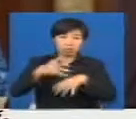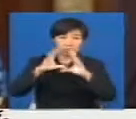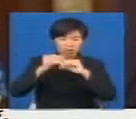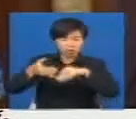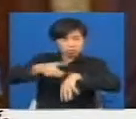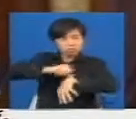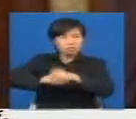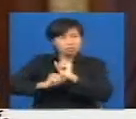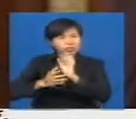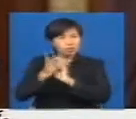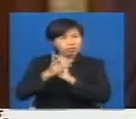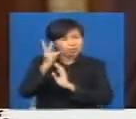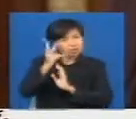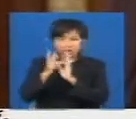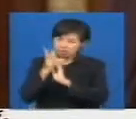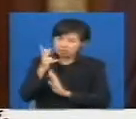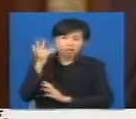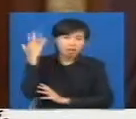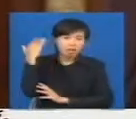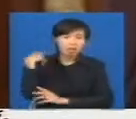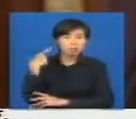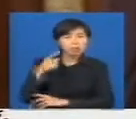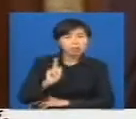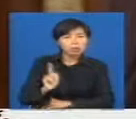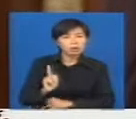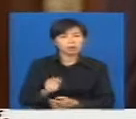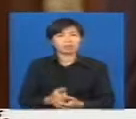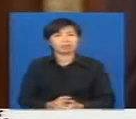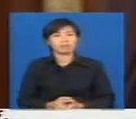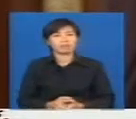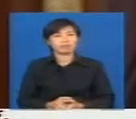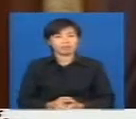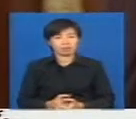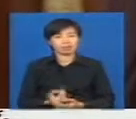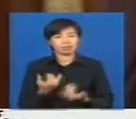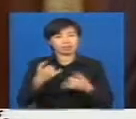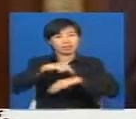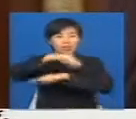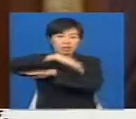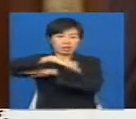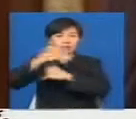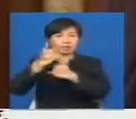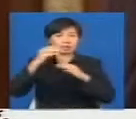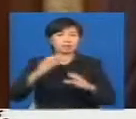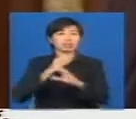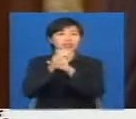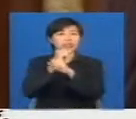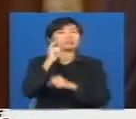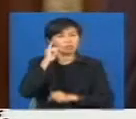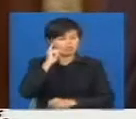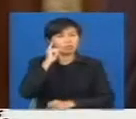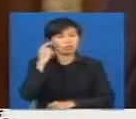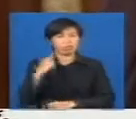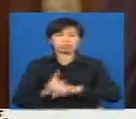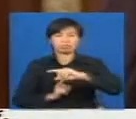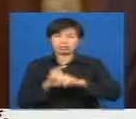ามวันที่ผ่านมาได้อะไรกันบ้างไหมครับ เย็นนี้นะฮะเย็นนี้สรุปนะผมไม่คงจะได้ทางบวกอ่ ะ นะครับว่